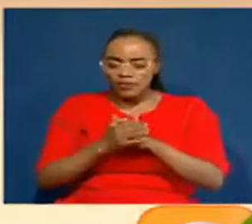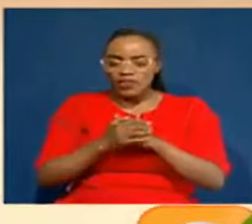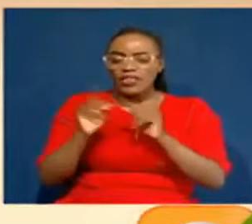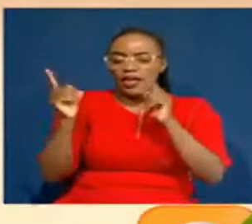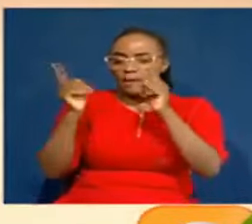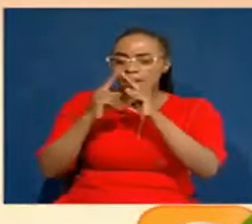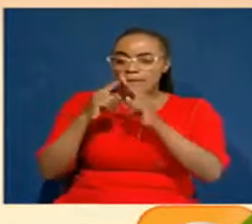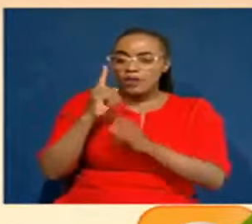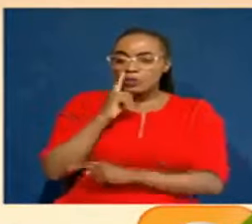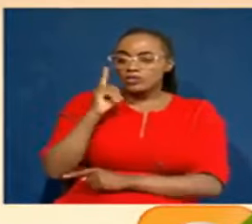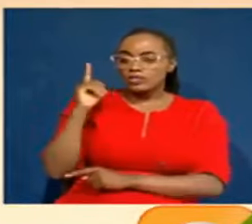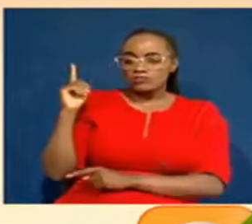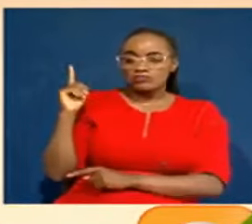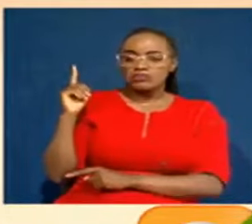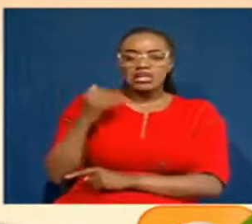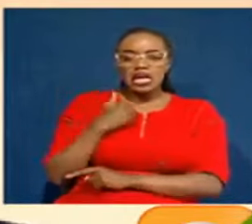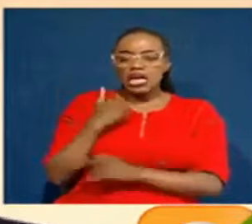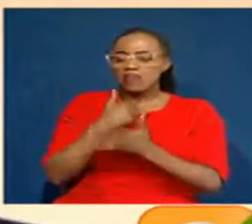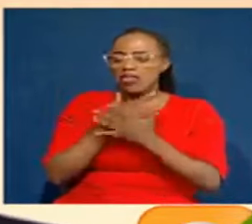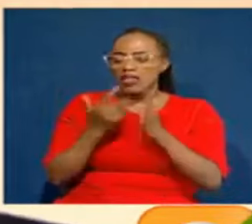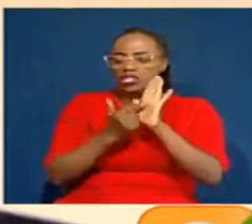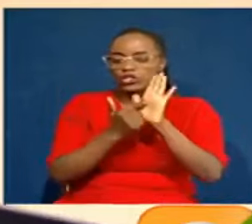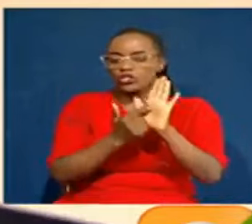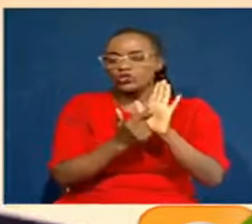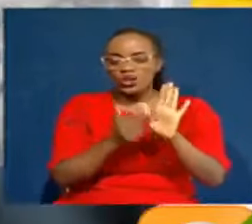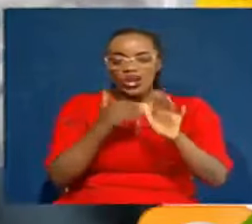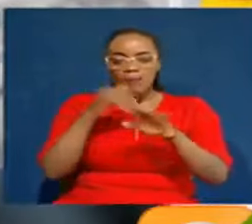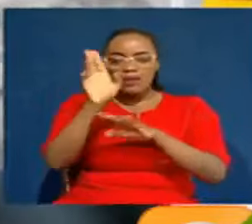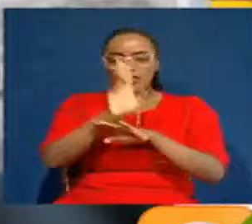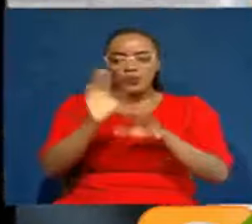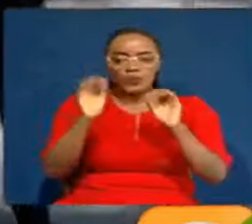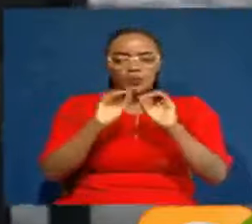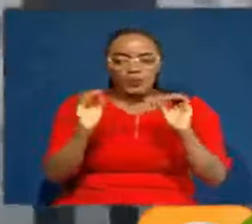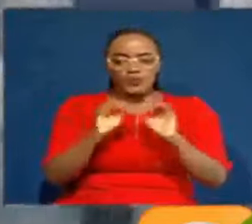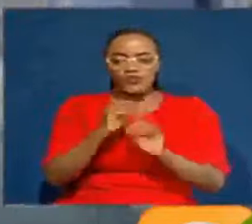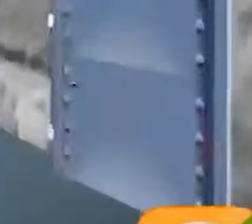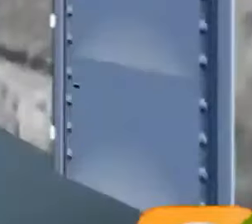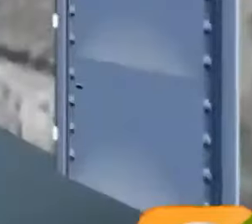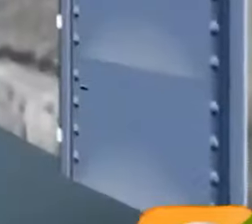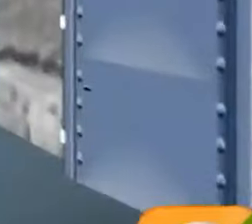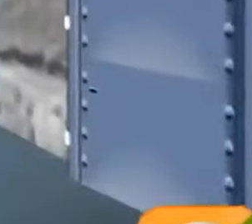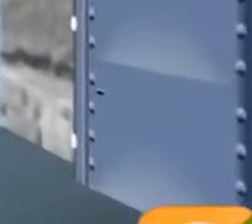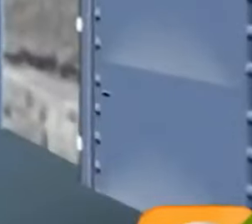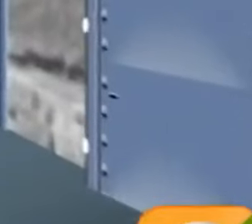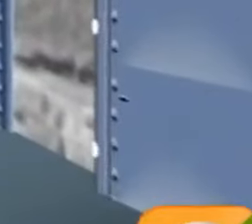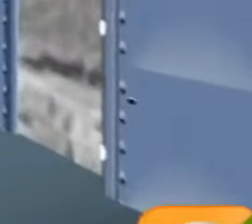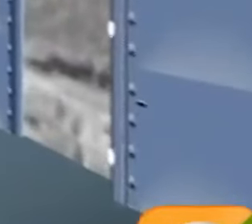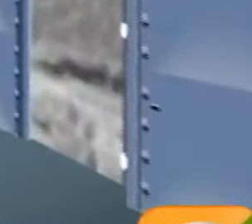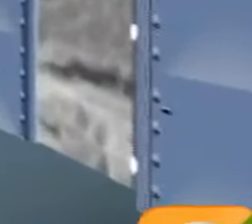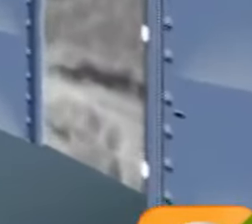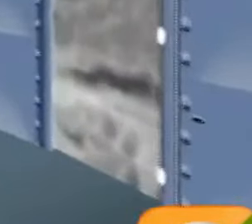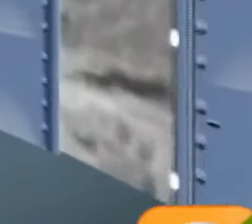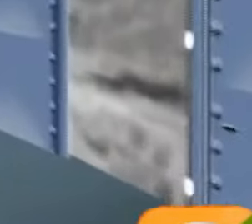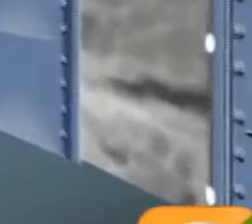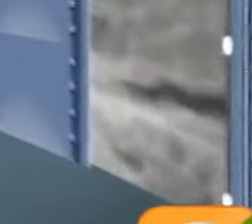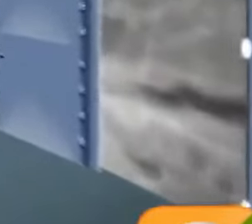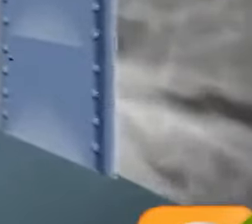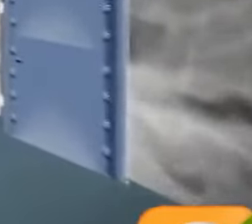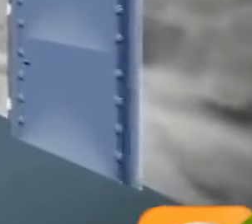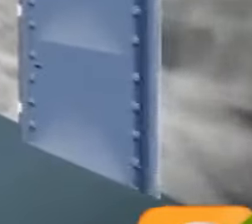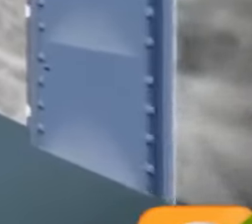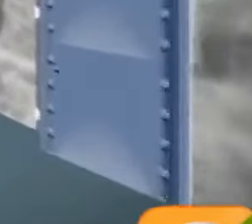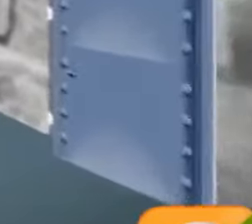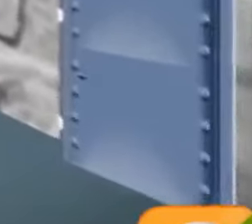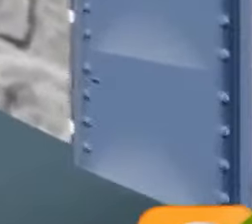paa unaviona havina ishara ya kutumika. Washukiwa 12 wa kigeni walikuwa katika seli tofauti na